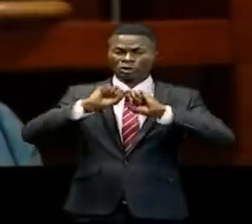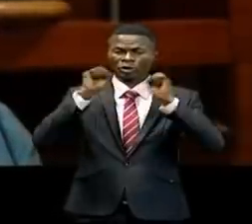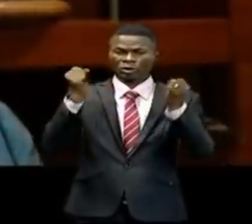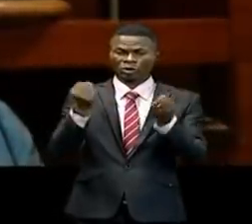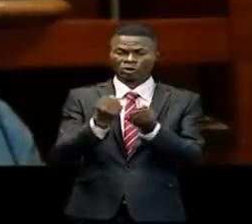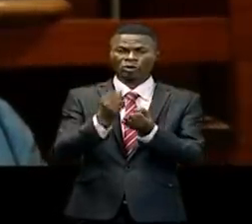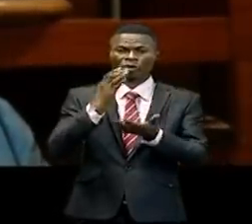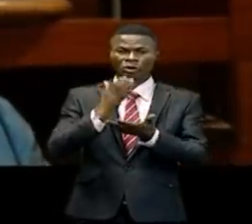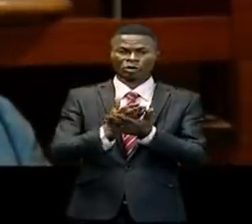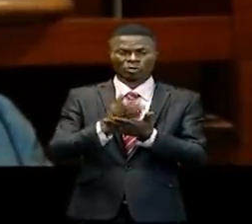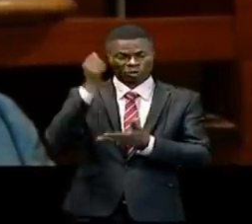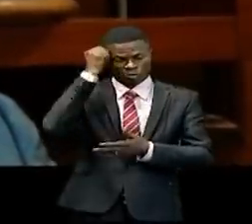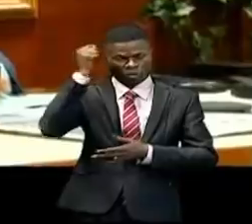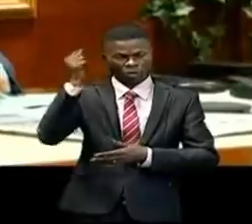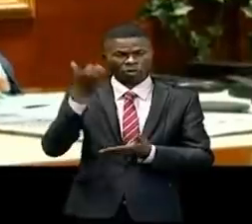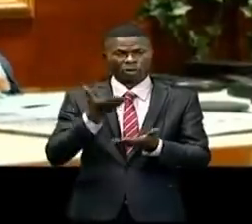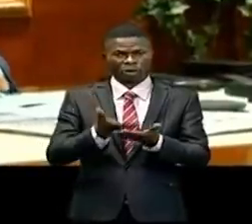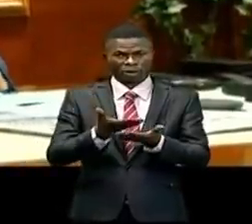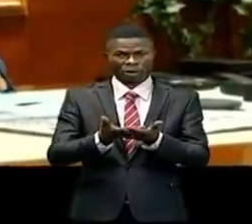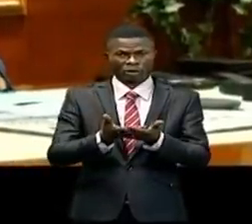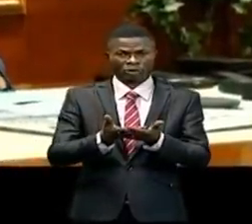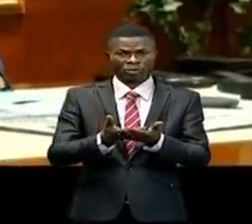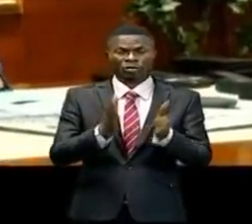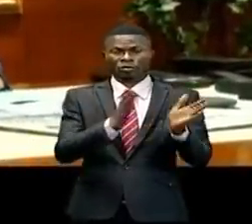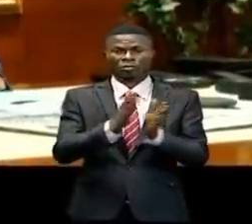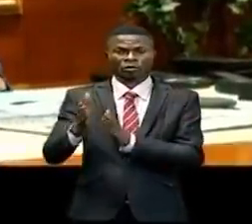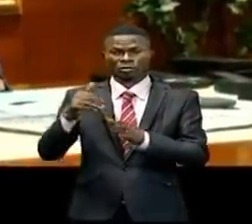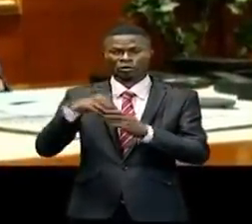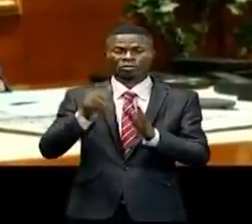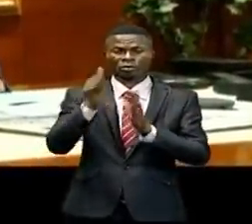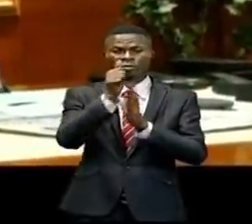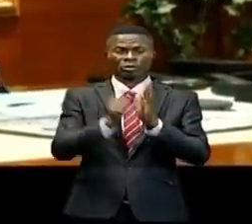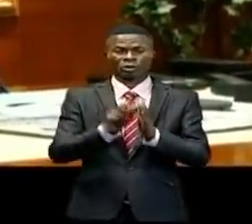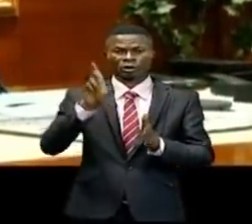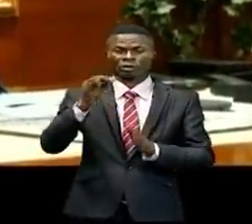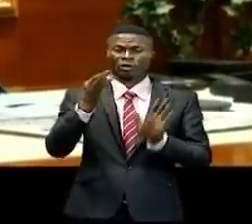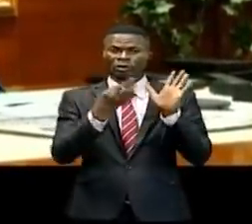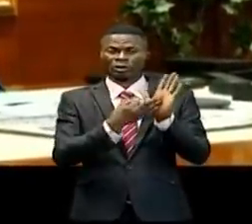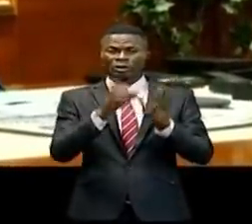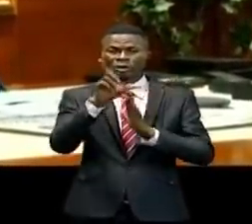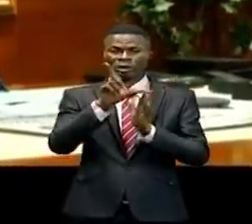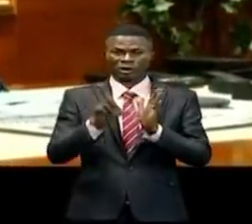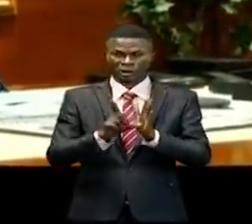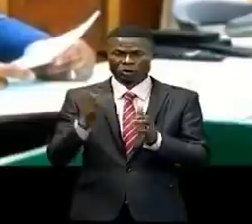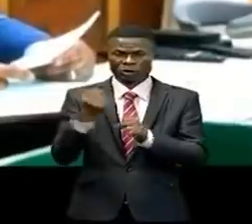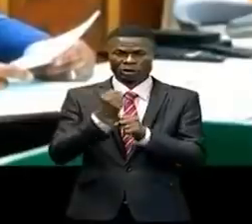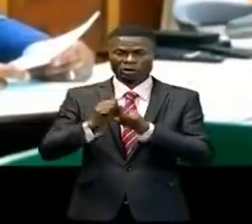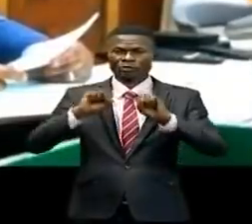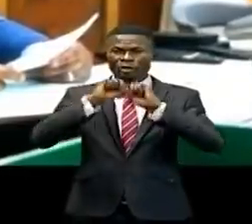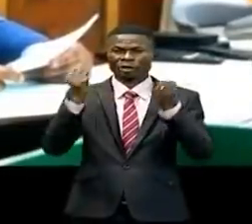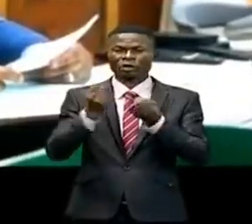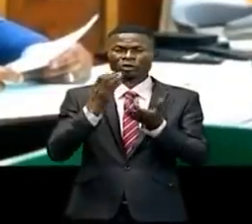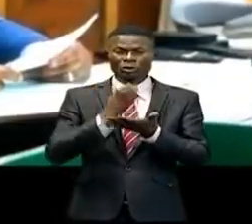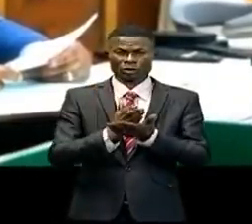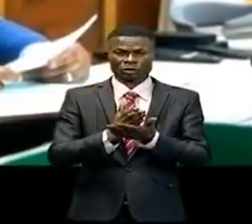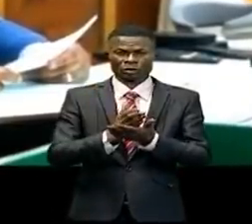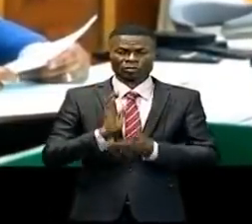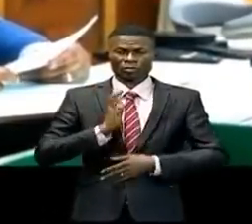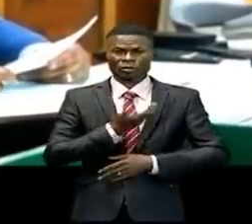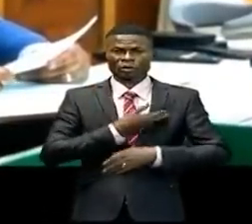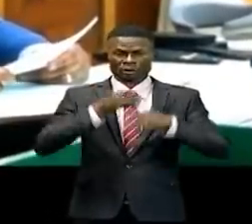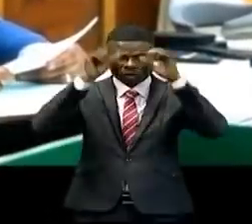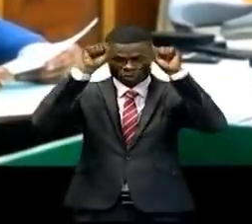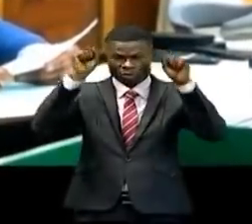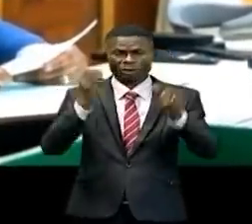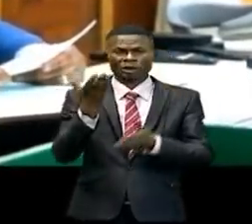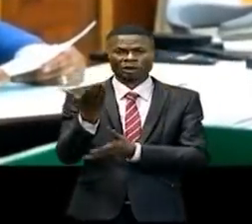toute entreprise récalcitrante, telle que prévue dans l'article 28 de la loi sur la sous-traitance. Le chef de l'État a